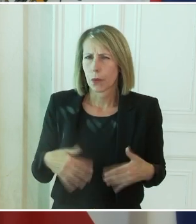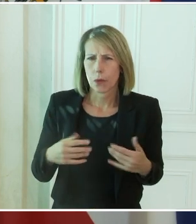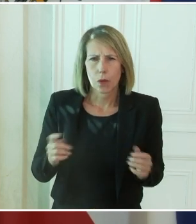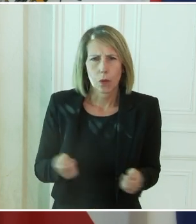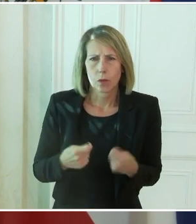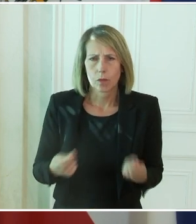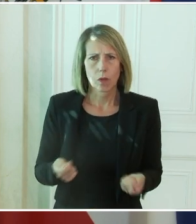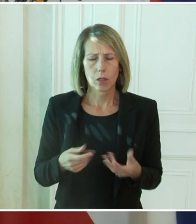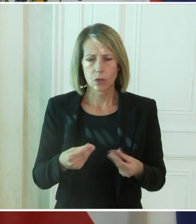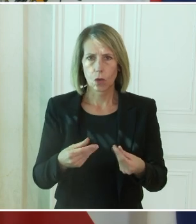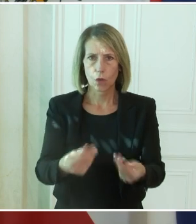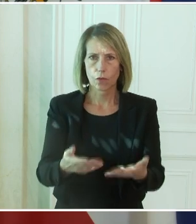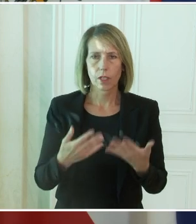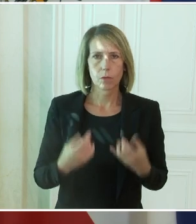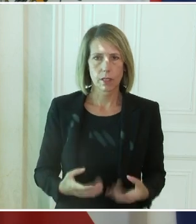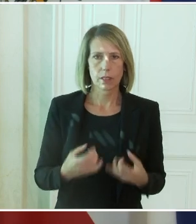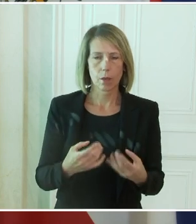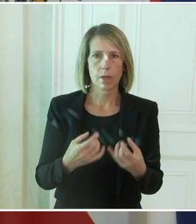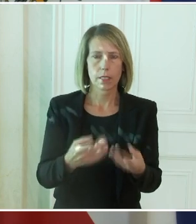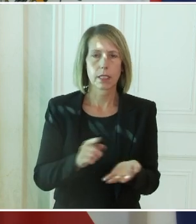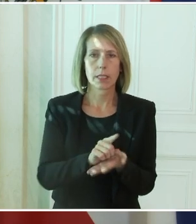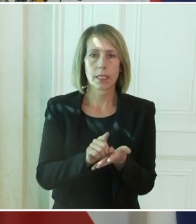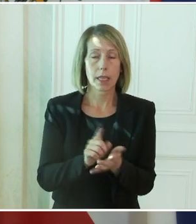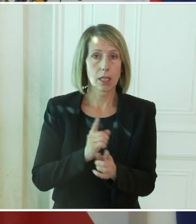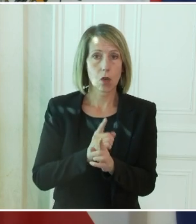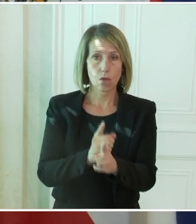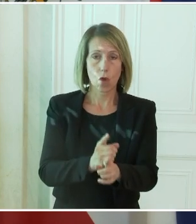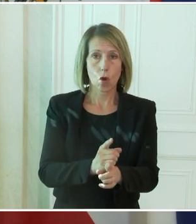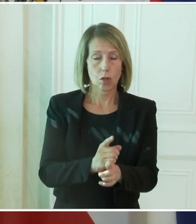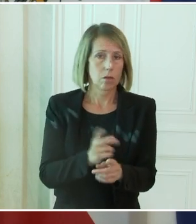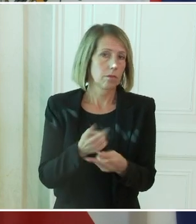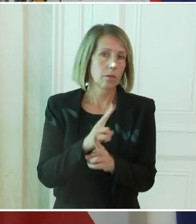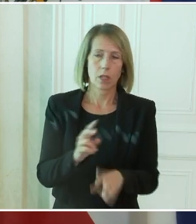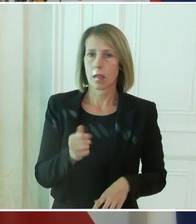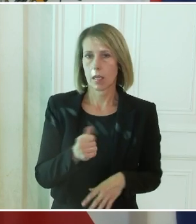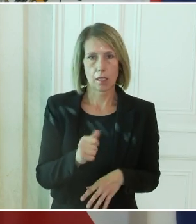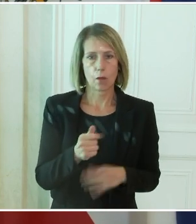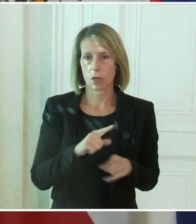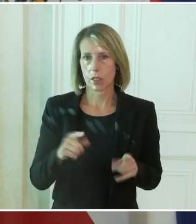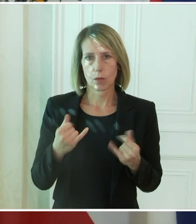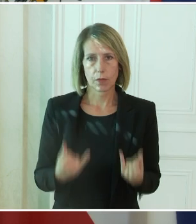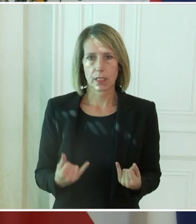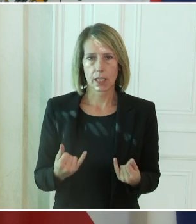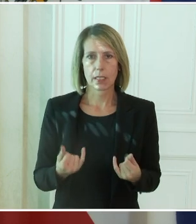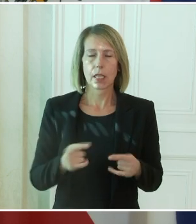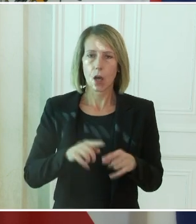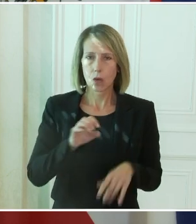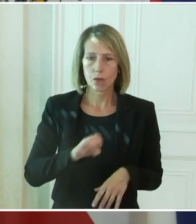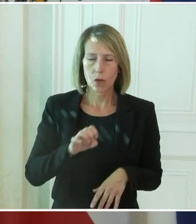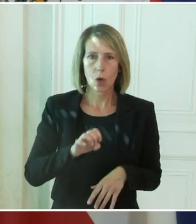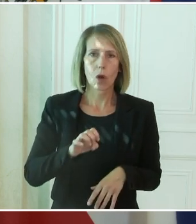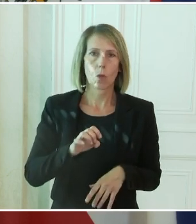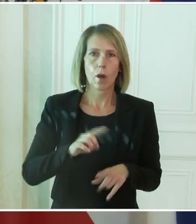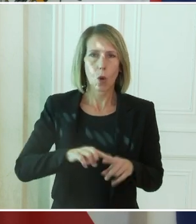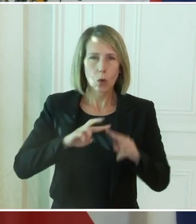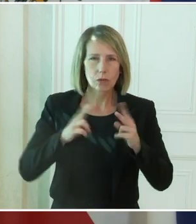und er zeitigt auch noch nicht abschätzbare Folgen für uns in Europa, in der Welt, möchte ich sagen. Das